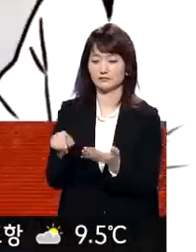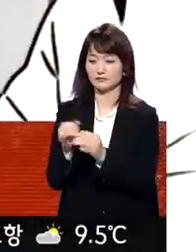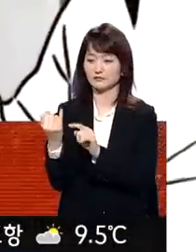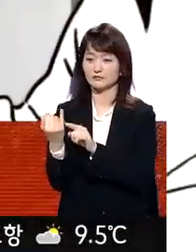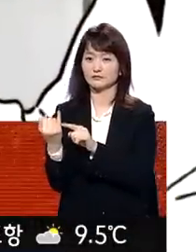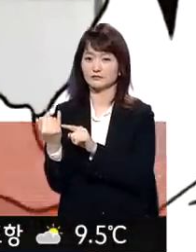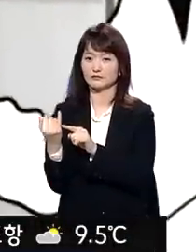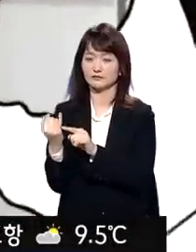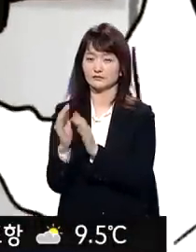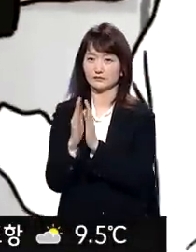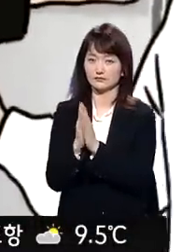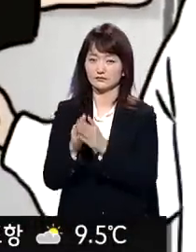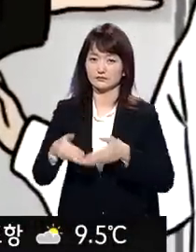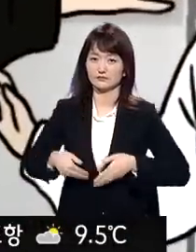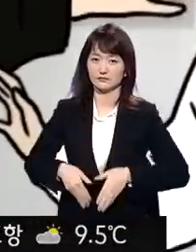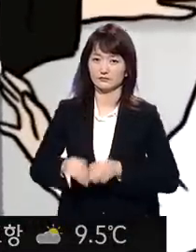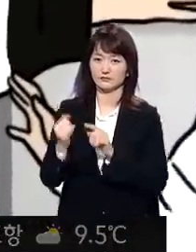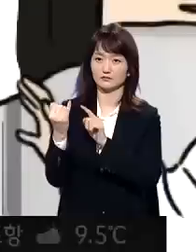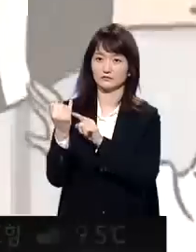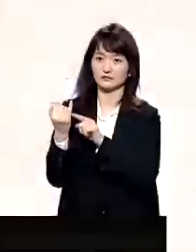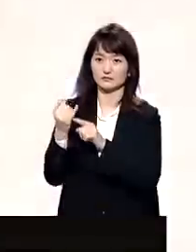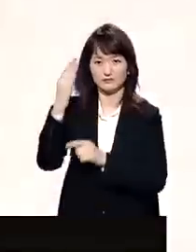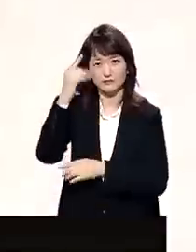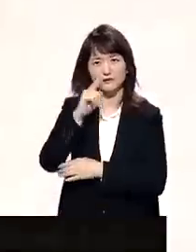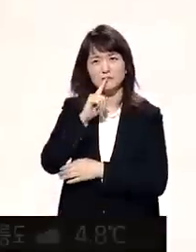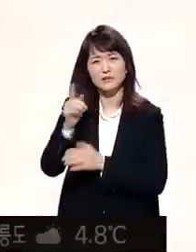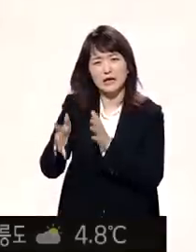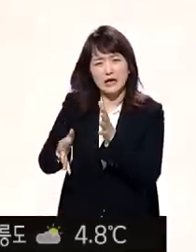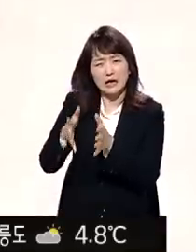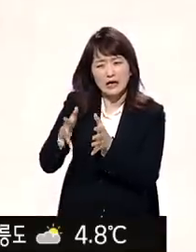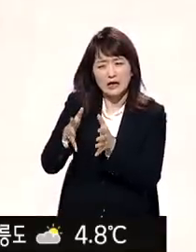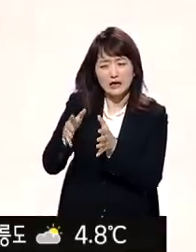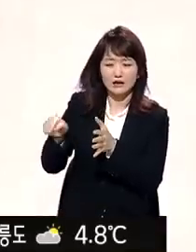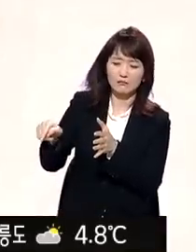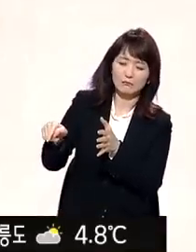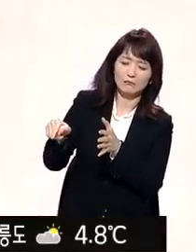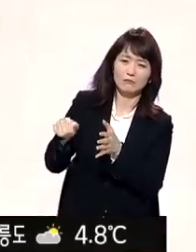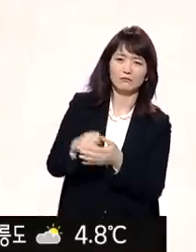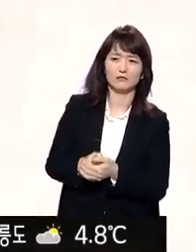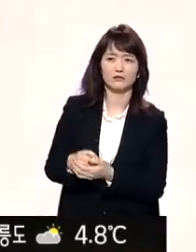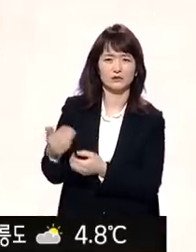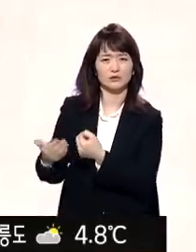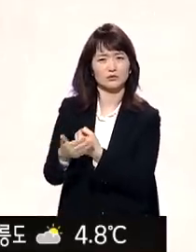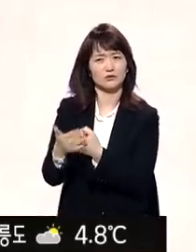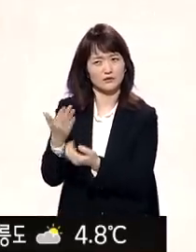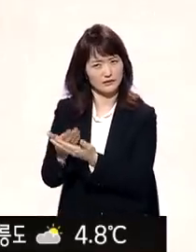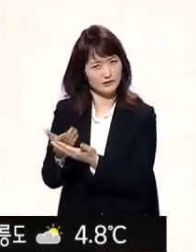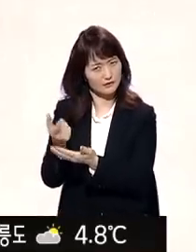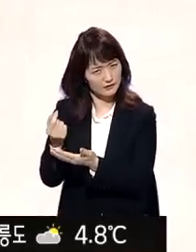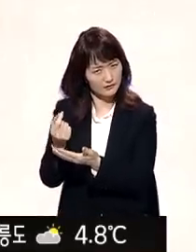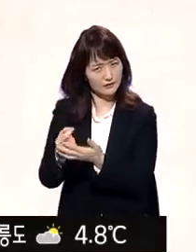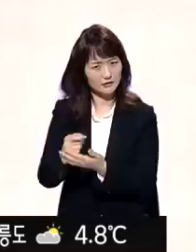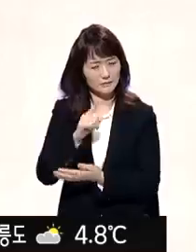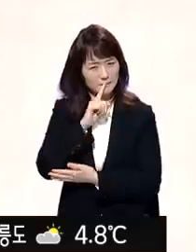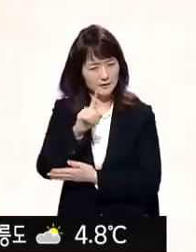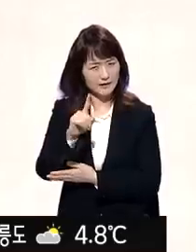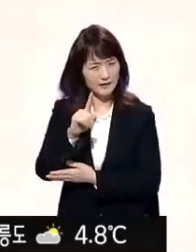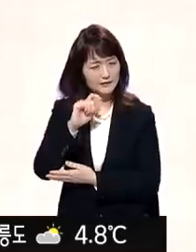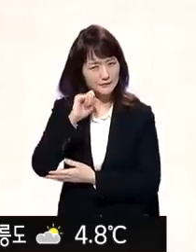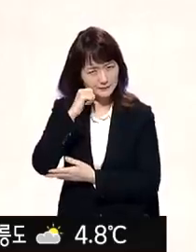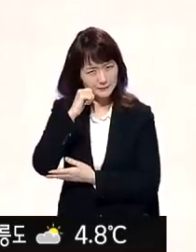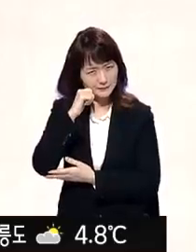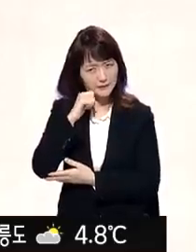뭐 미얀마 분이신데 피해자가 한국말 잘 못하는 걸 봤을 때 뭔가 도와달라고 하는 것 같은데 말하기 힘들어하는 것